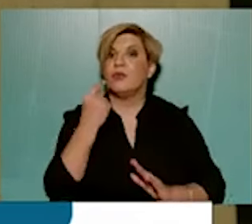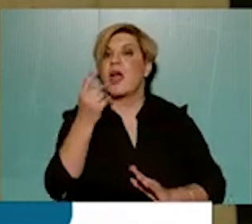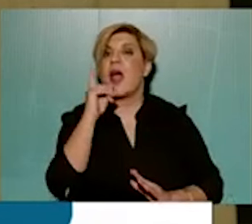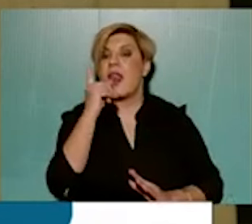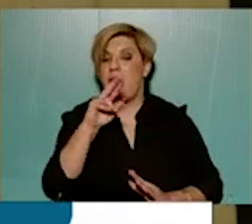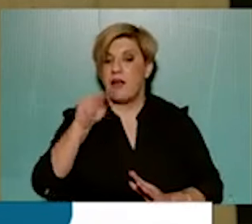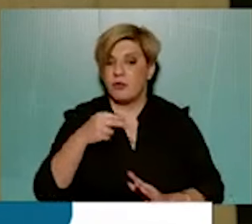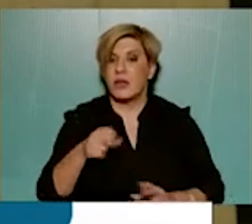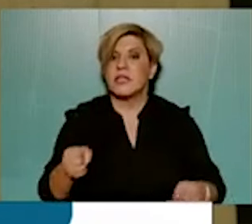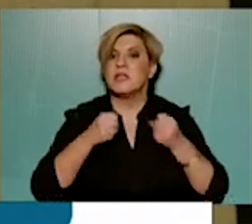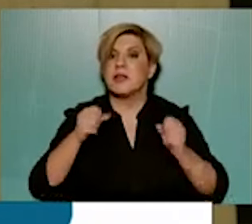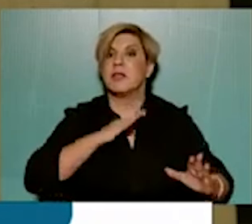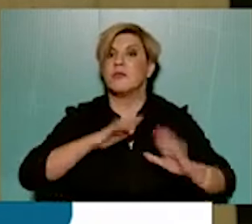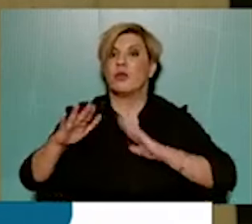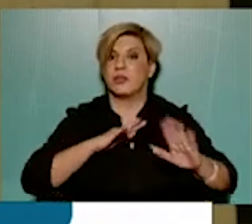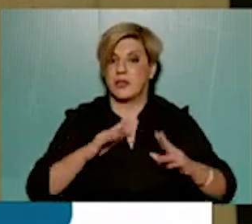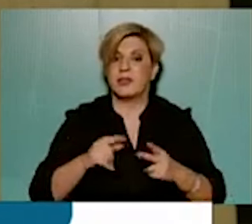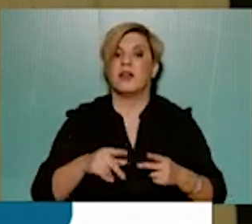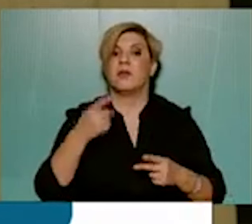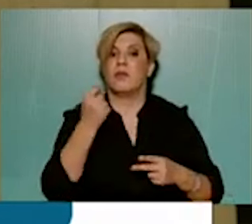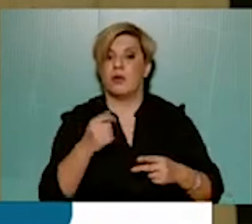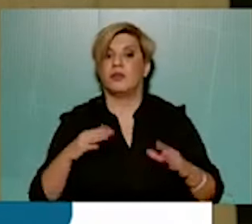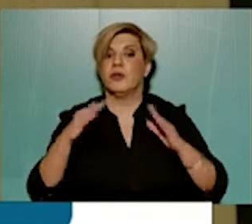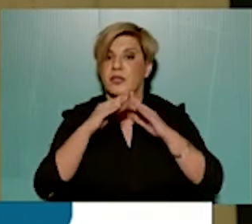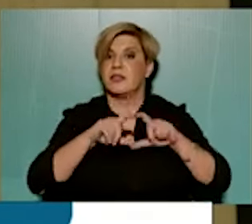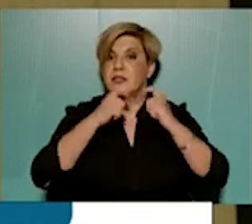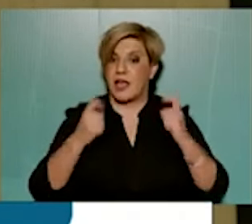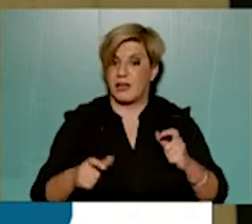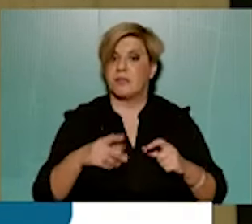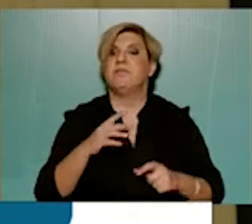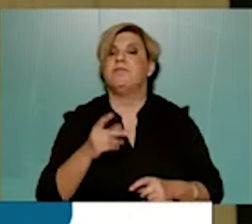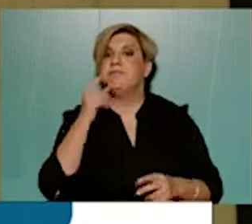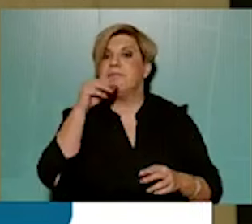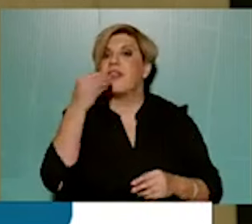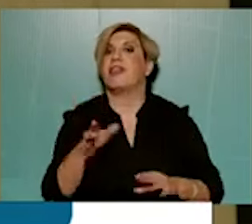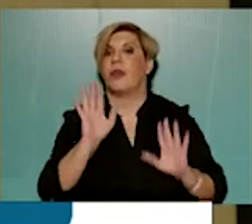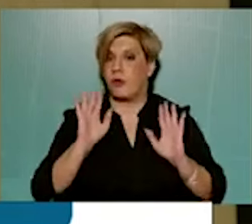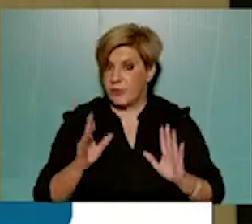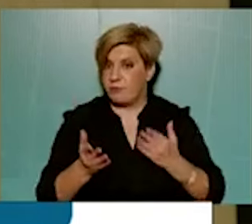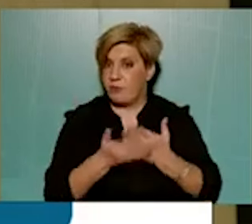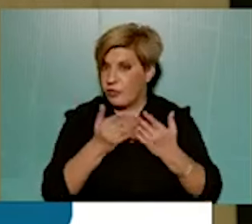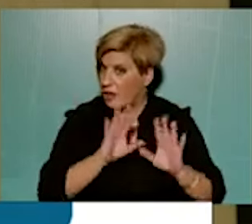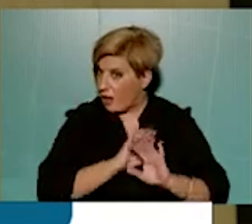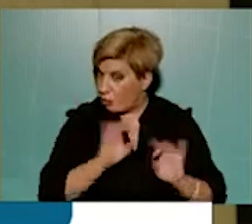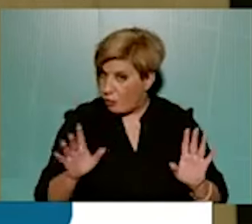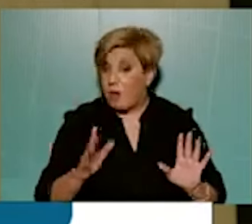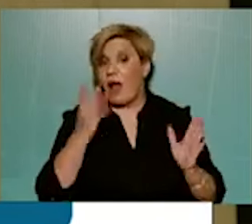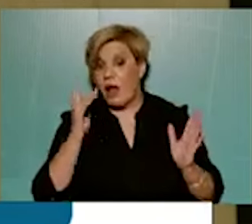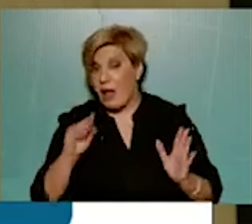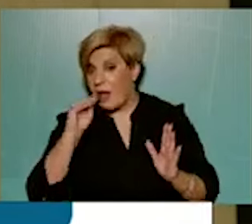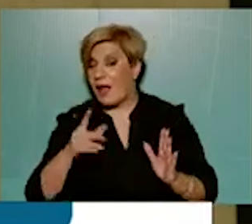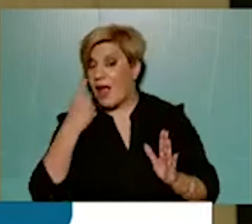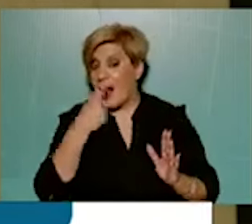δεκάρα τσακιστή για αντισεισμική προστασία, οι πόροι για τη σχολική στέγη δίνονται με το σταγονόμετρο, αλλά